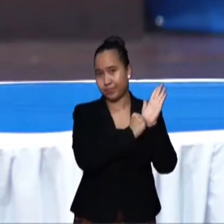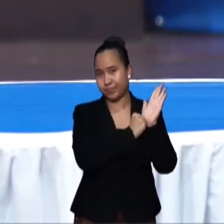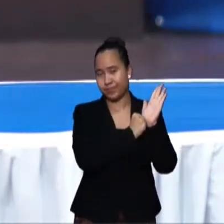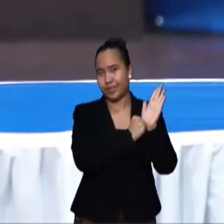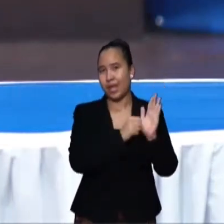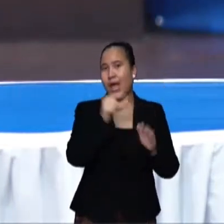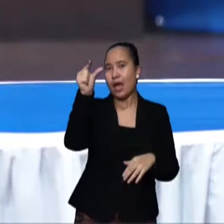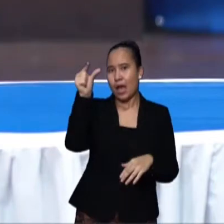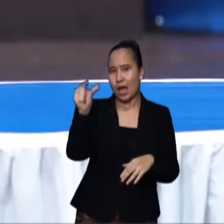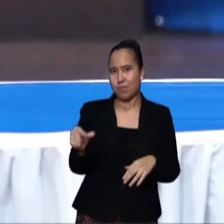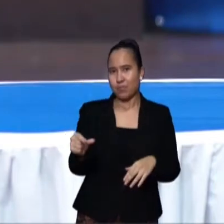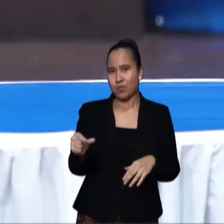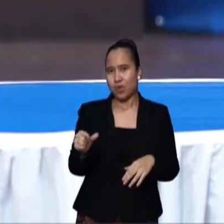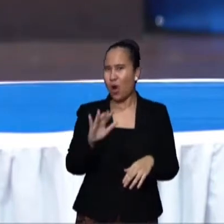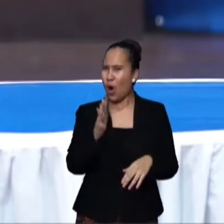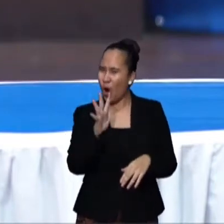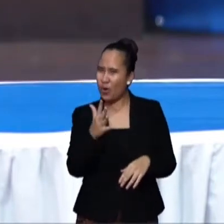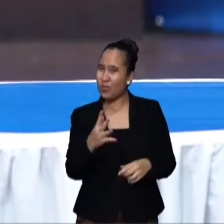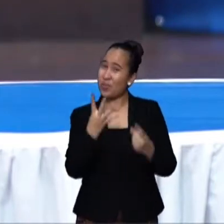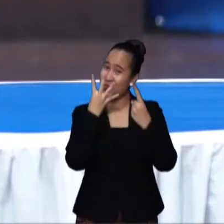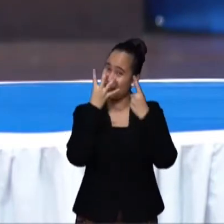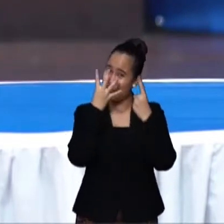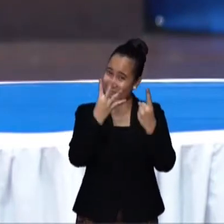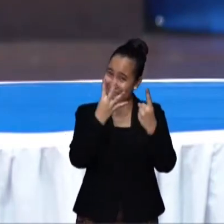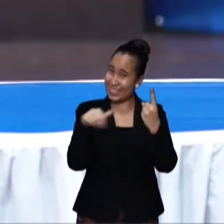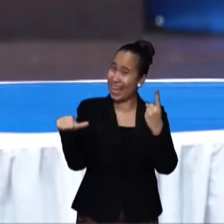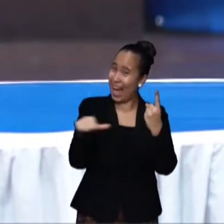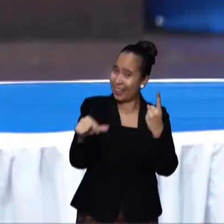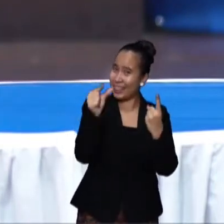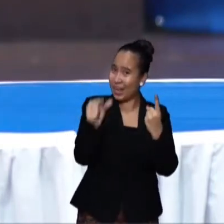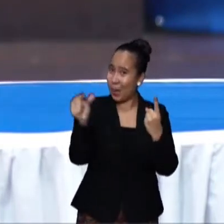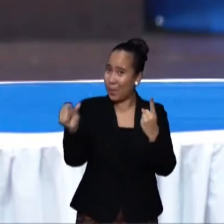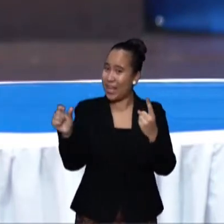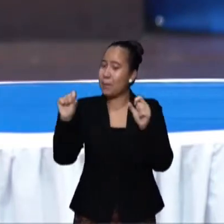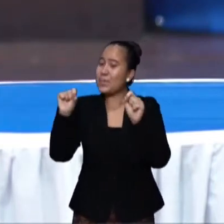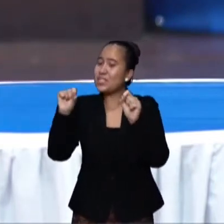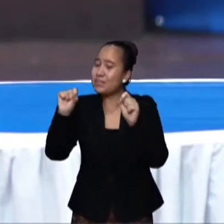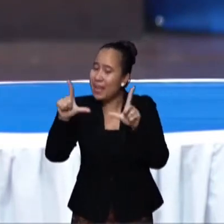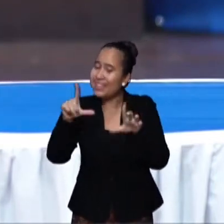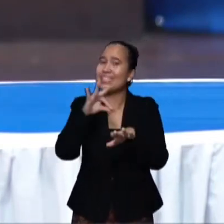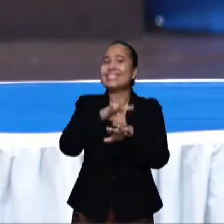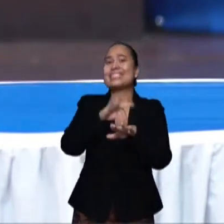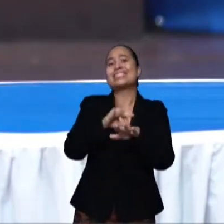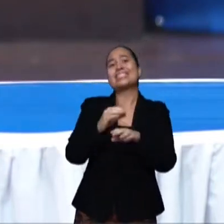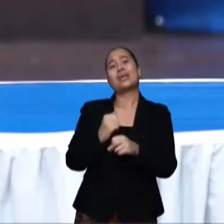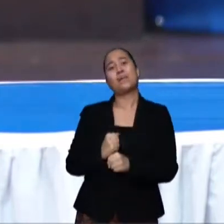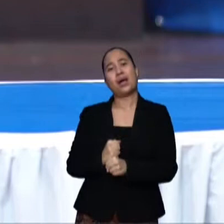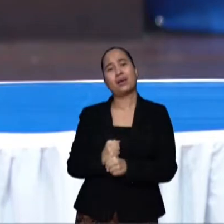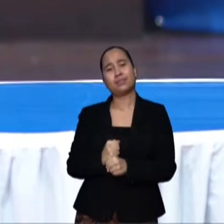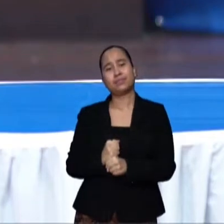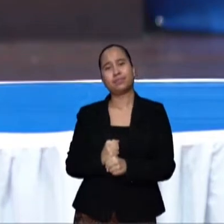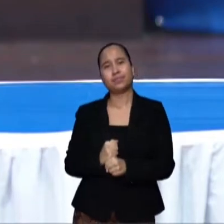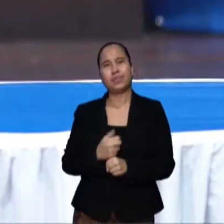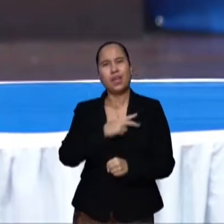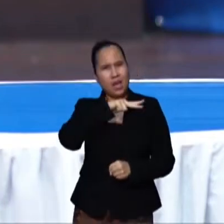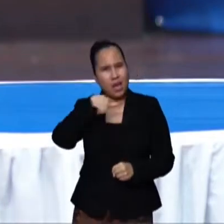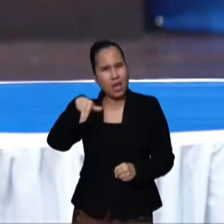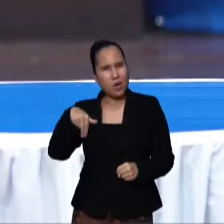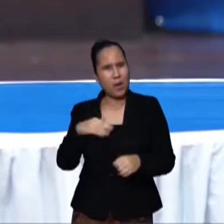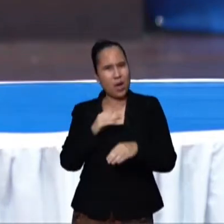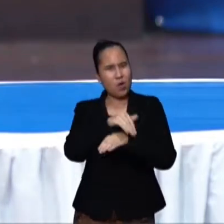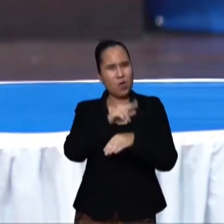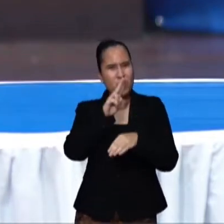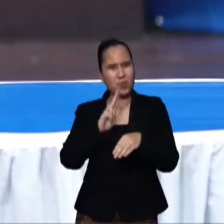staat geweest is rond de 14 personen te besmetten. En dit heeft gemaakt dat wij als overheid op